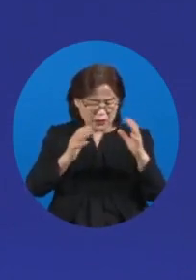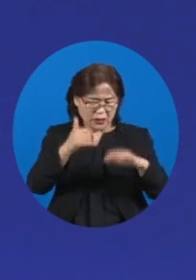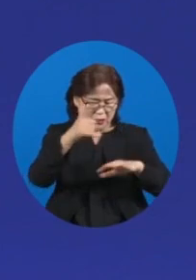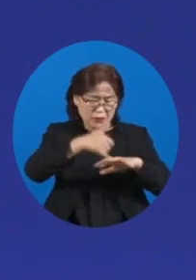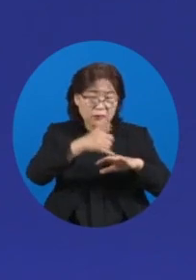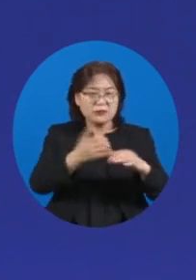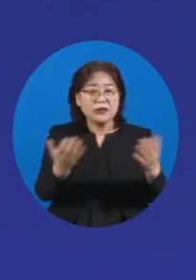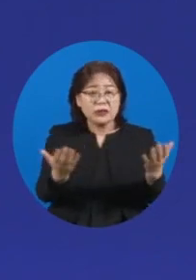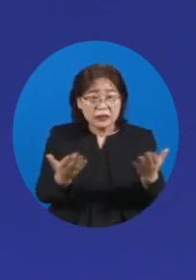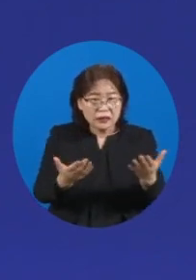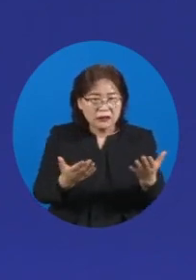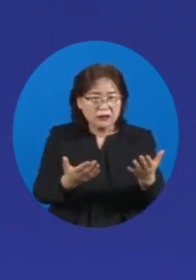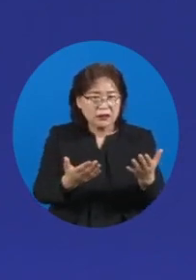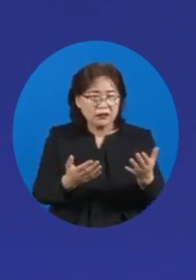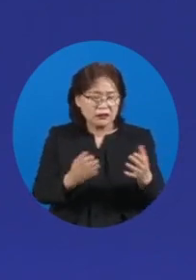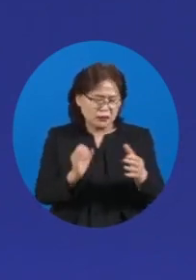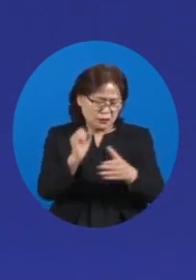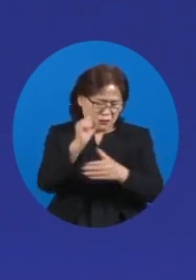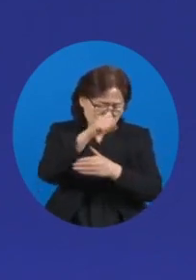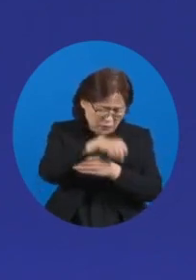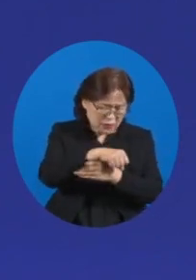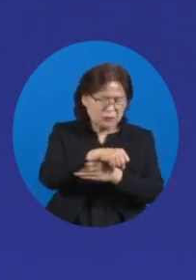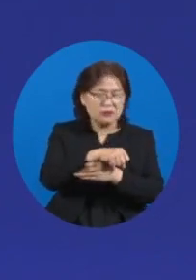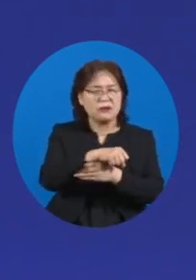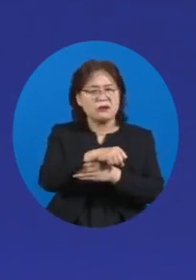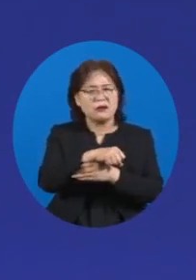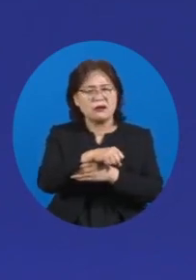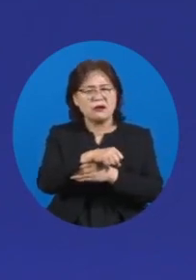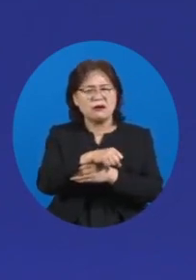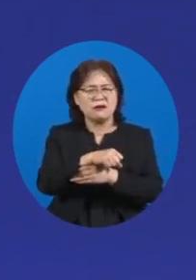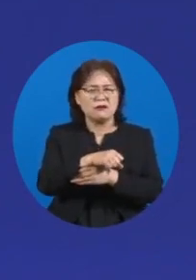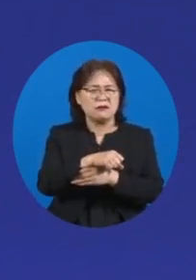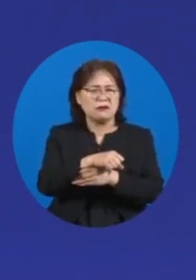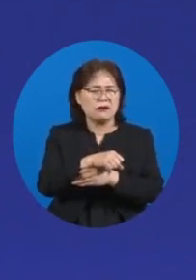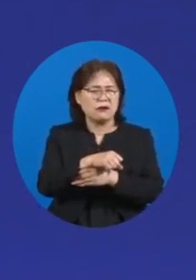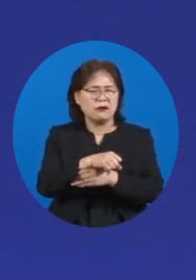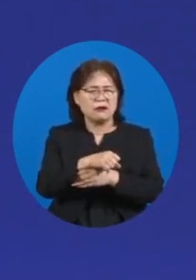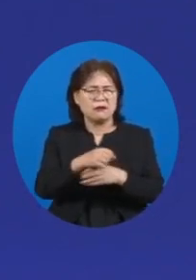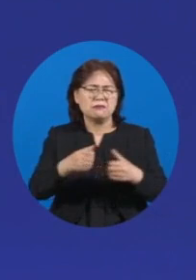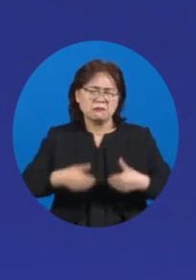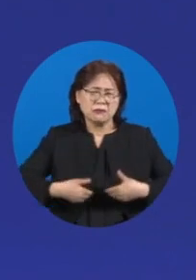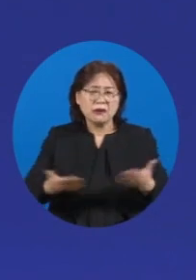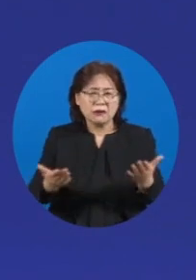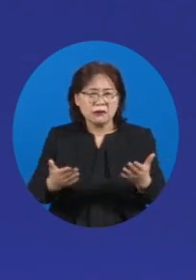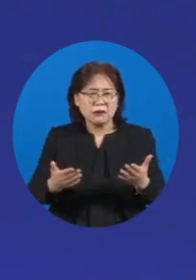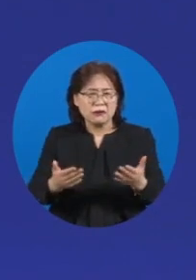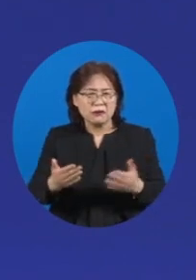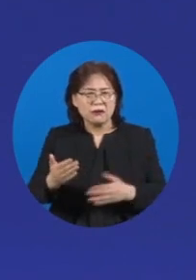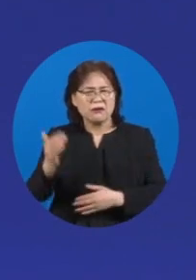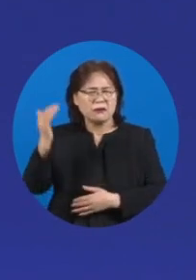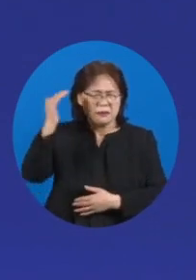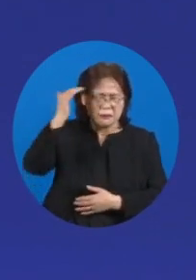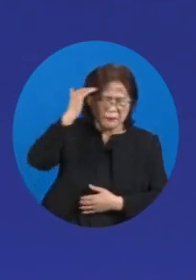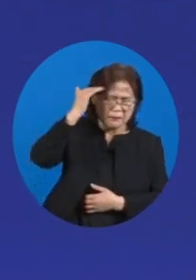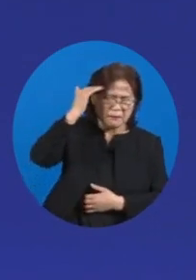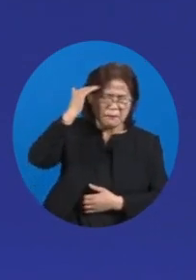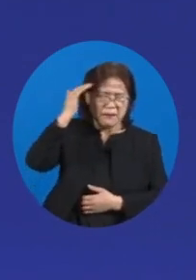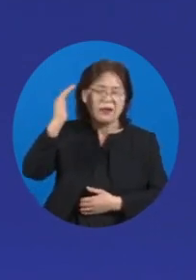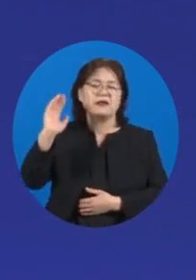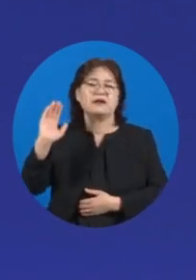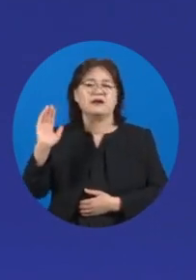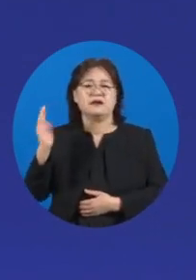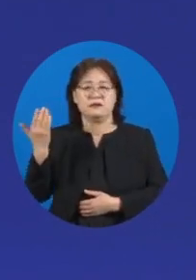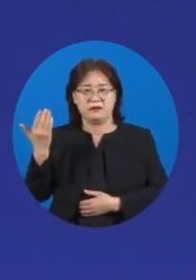짓는 일에 또 열매를 맺는 지렌은 아무런 도움이 되지 않고 너무 라칸 장애물이 되는